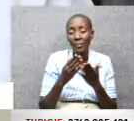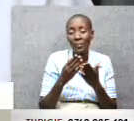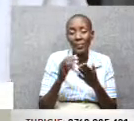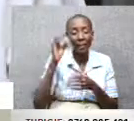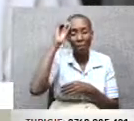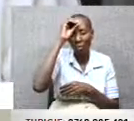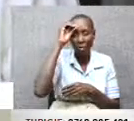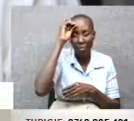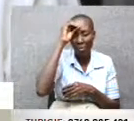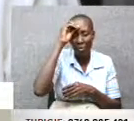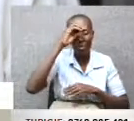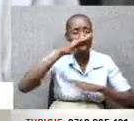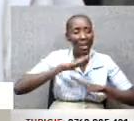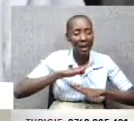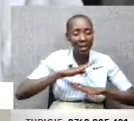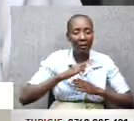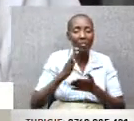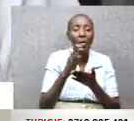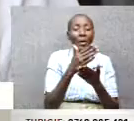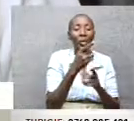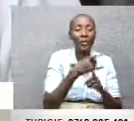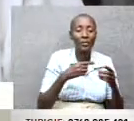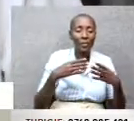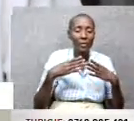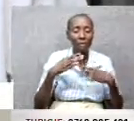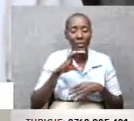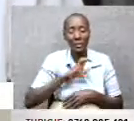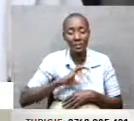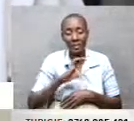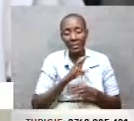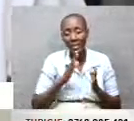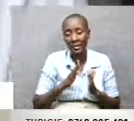maoni ya kutosha kutoka kwa wananchi, na sidhani